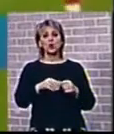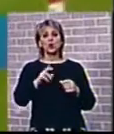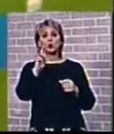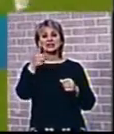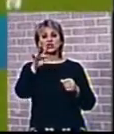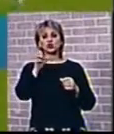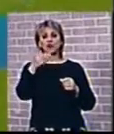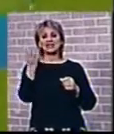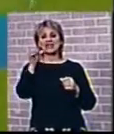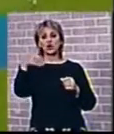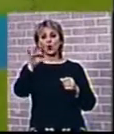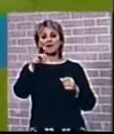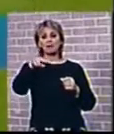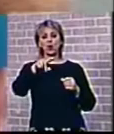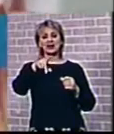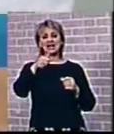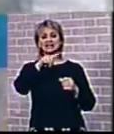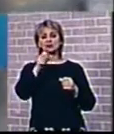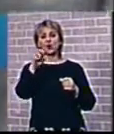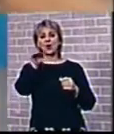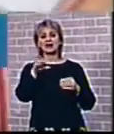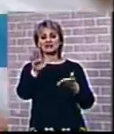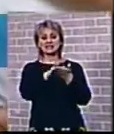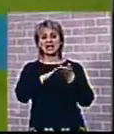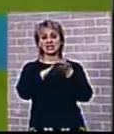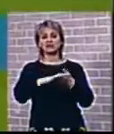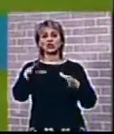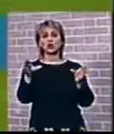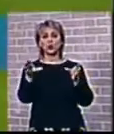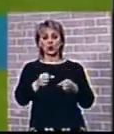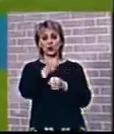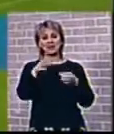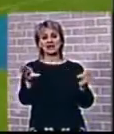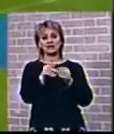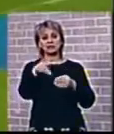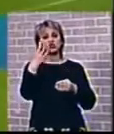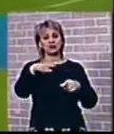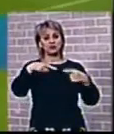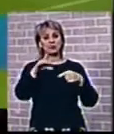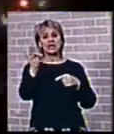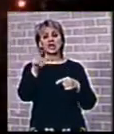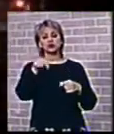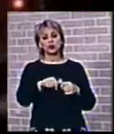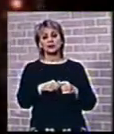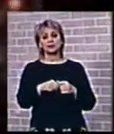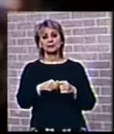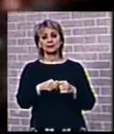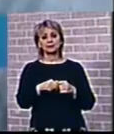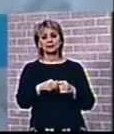Кудряшов, Ерохин, Полос и Бухаров. В заявке сборной России на Кубок Конфедерации 4 футболиста Ростова.